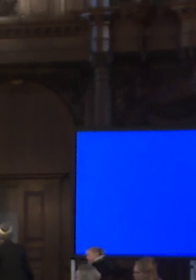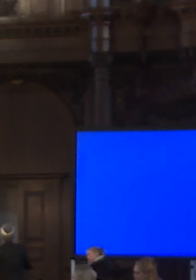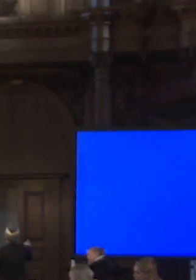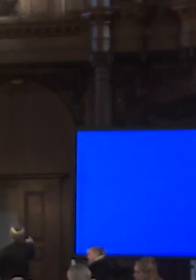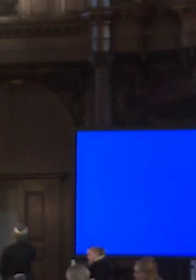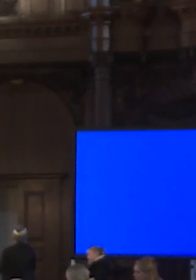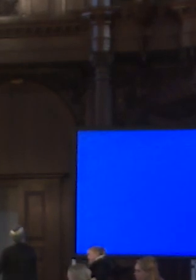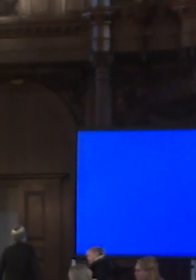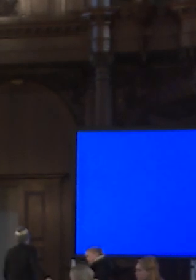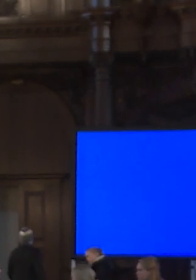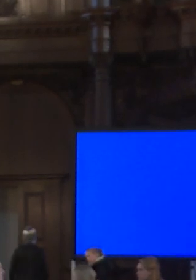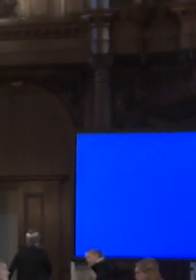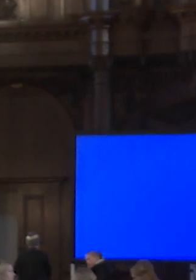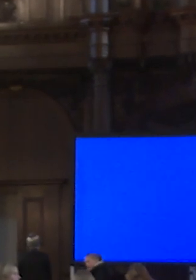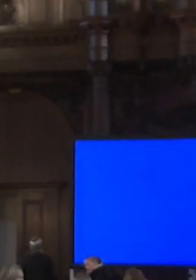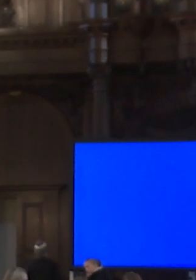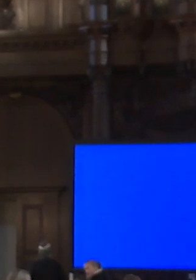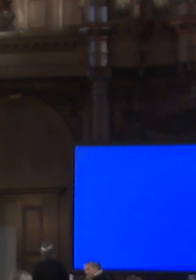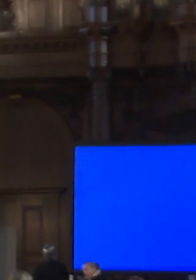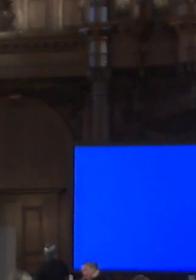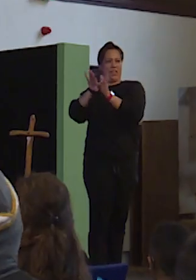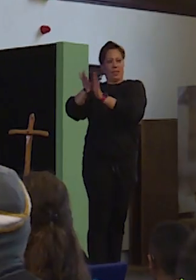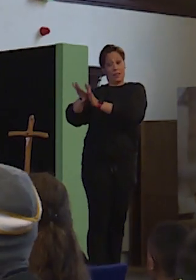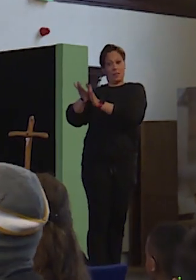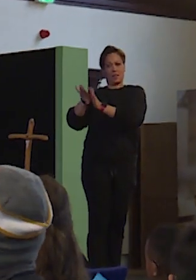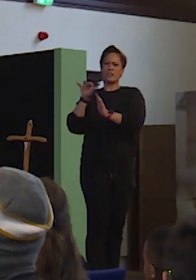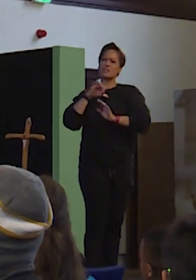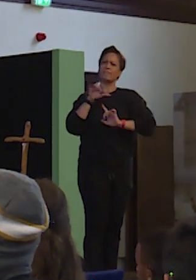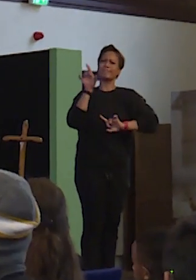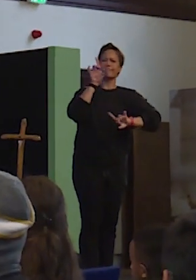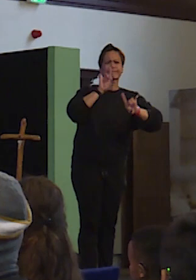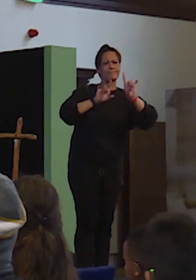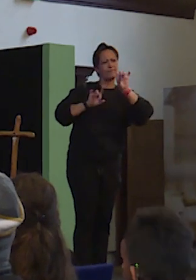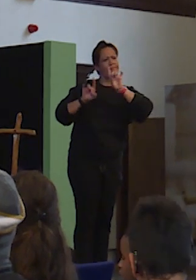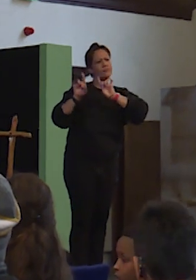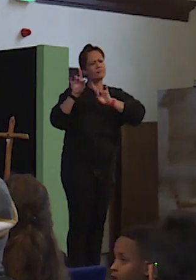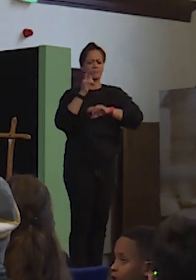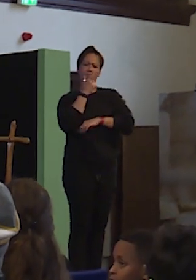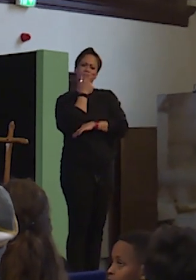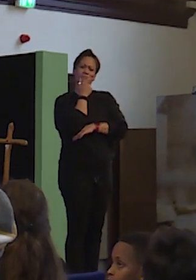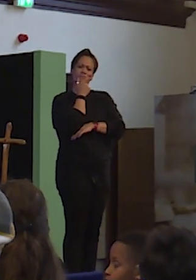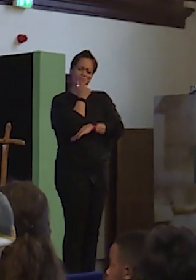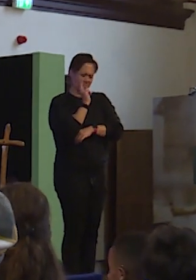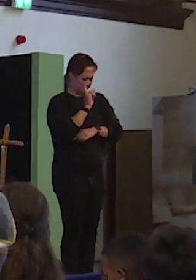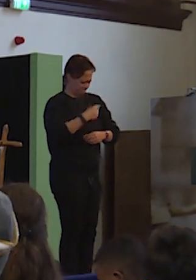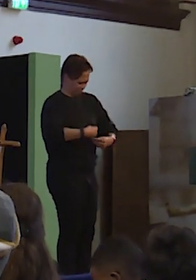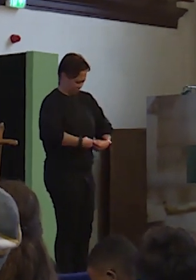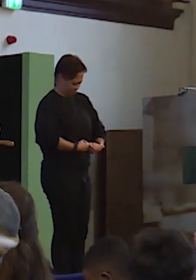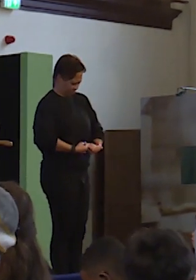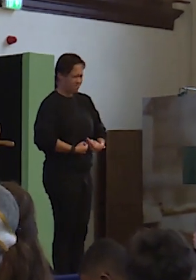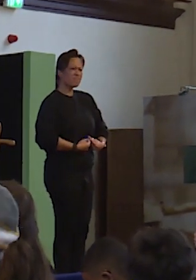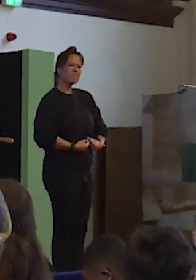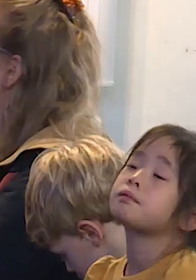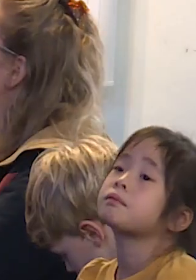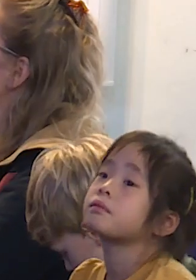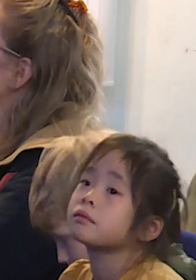die er altijd dwars zit. En uiteindelijk als Polle geboren wordt, dan ziet Alma geen andere kans dan haar zoon naar de reuzen toe brengen. En